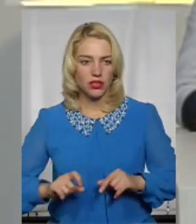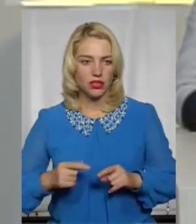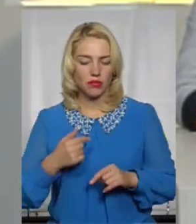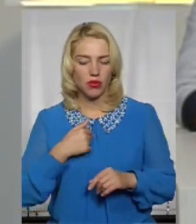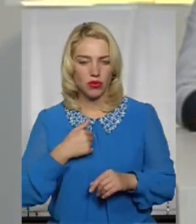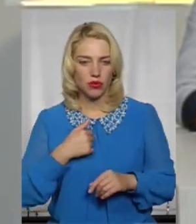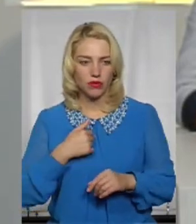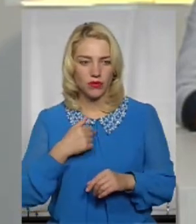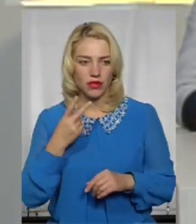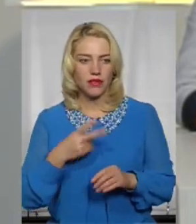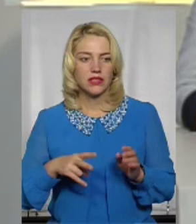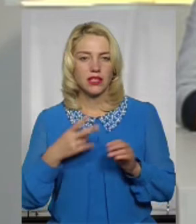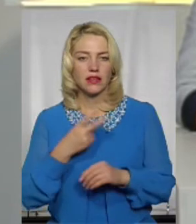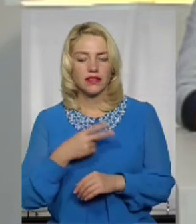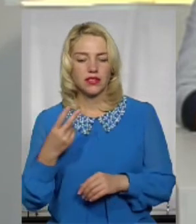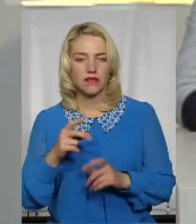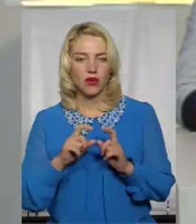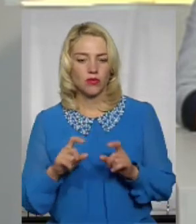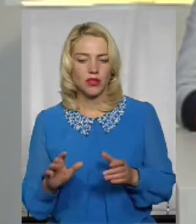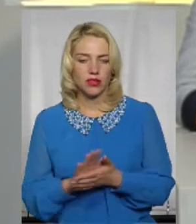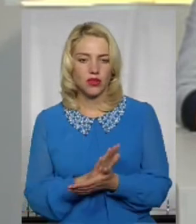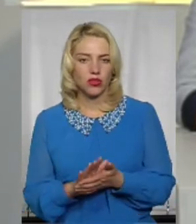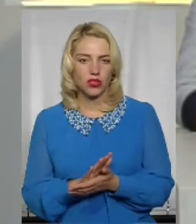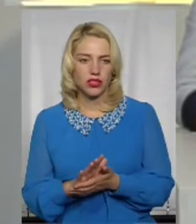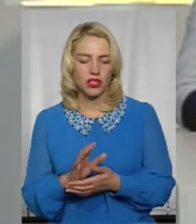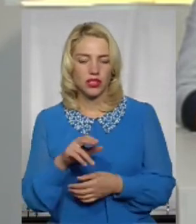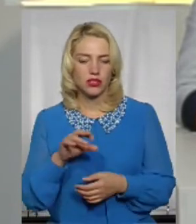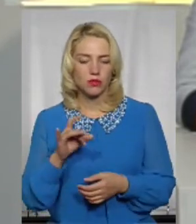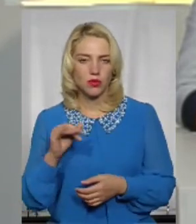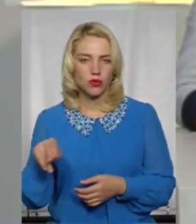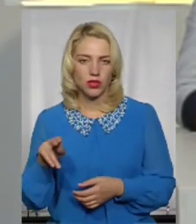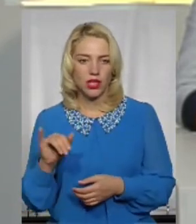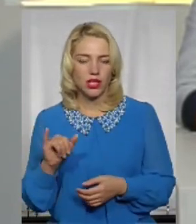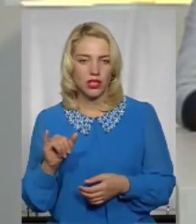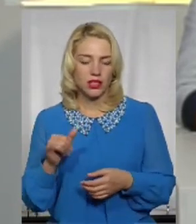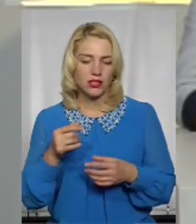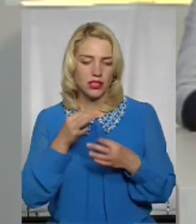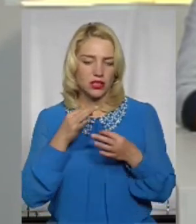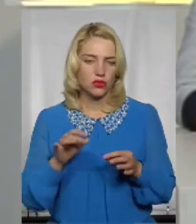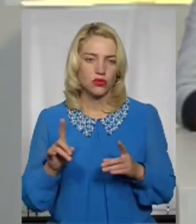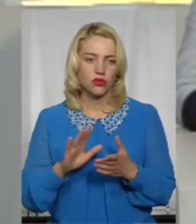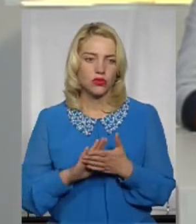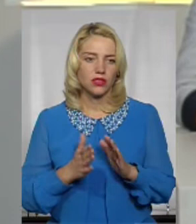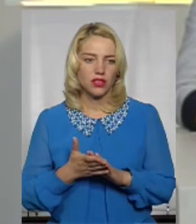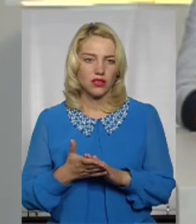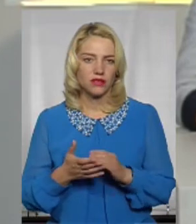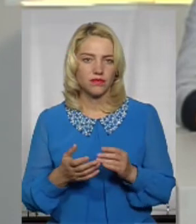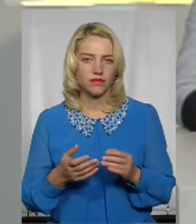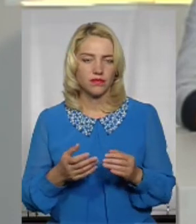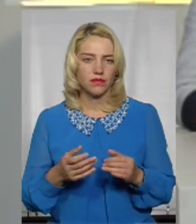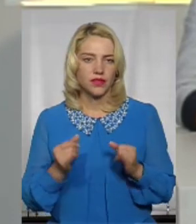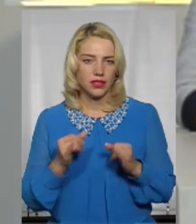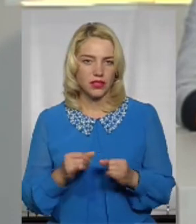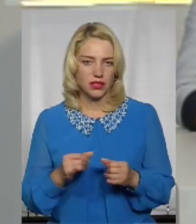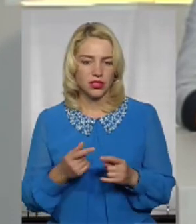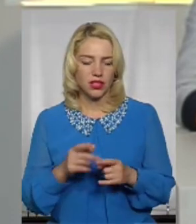мною 22 об'єкта очисних споруд, і скажу, що стан критичний.